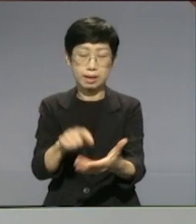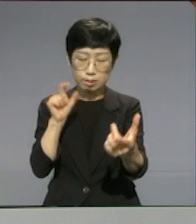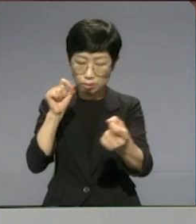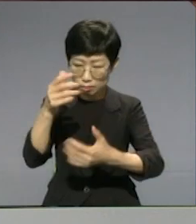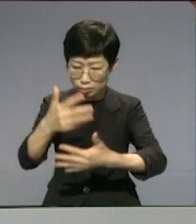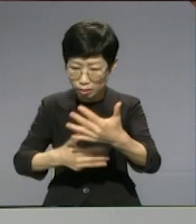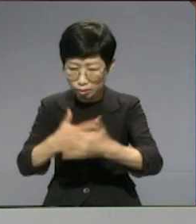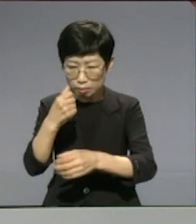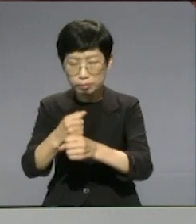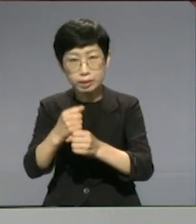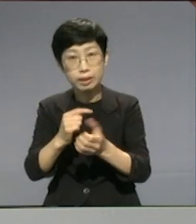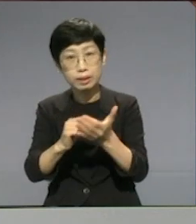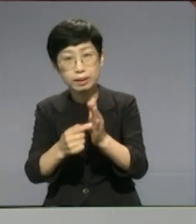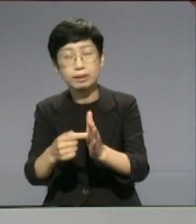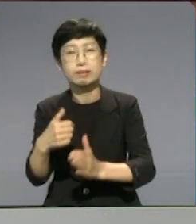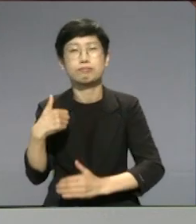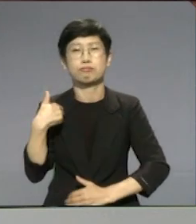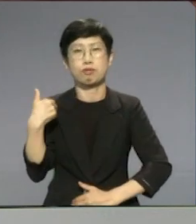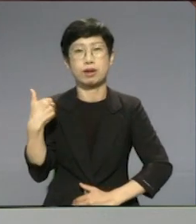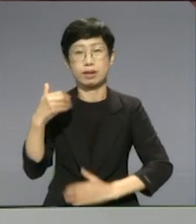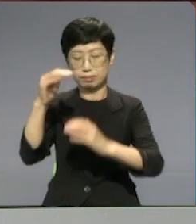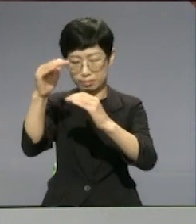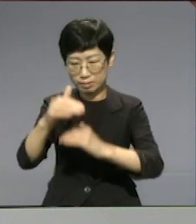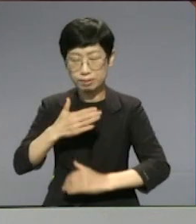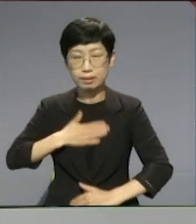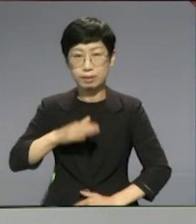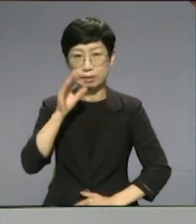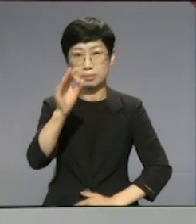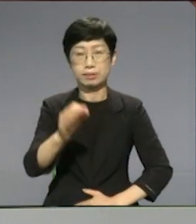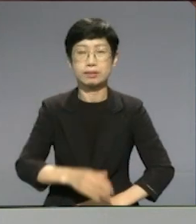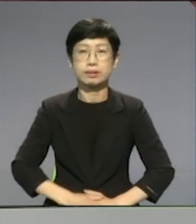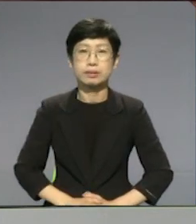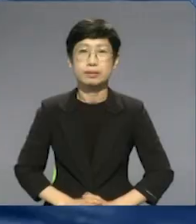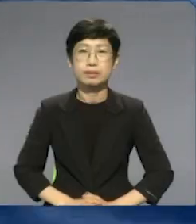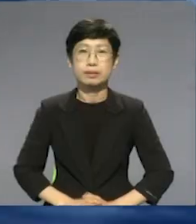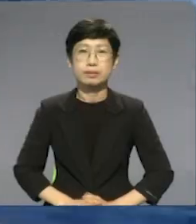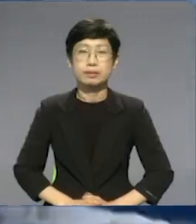만들어질지도 모르는 이야기 김준호 월드 리포터가 소개합니다